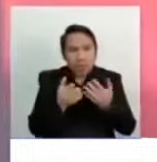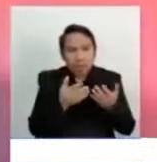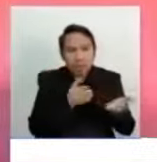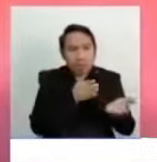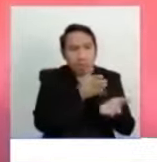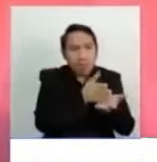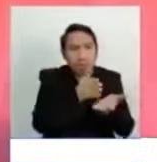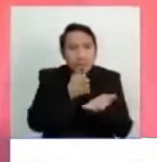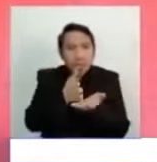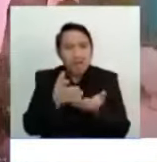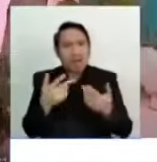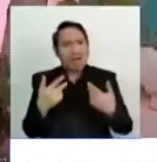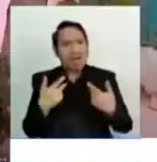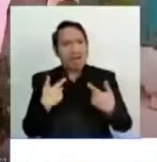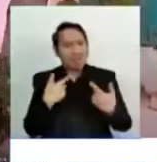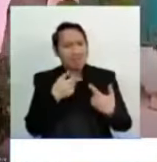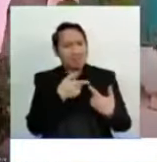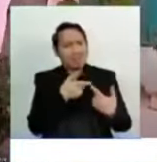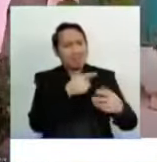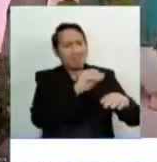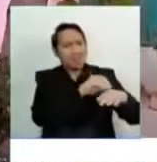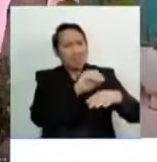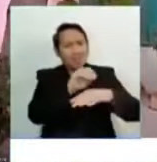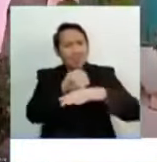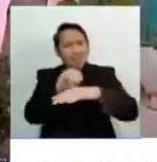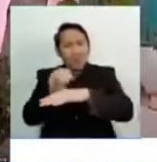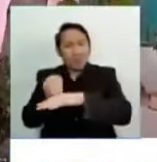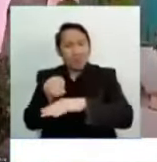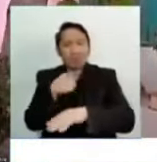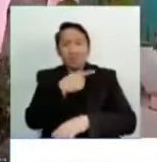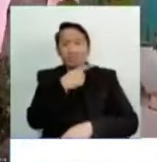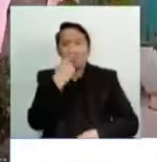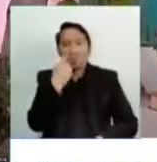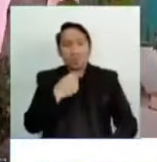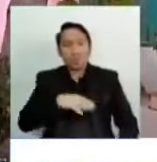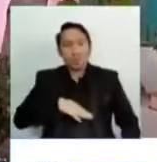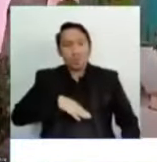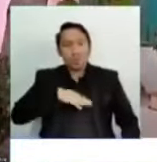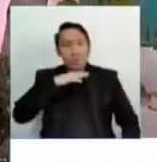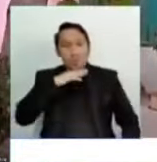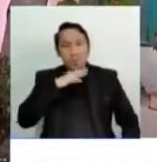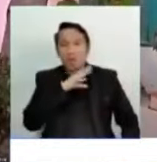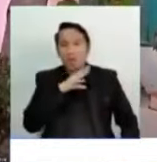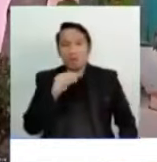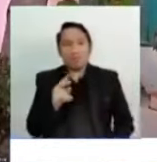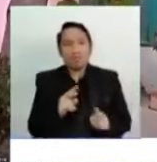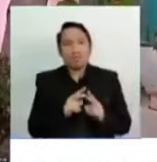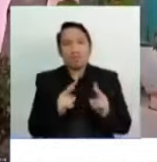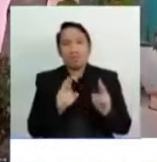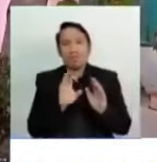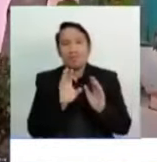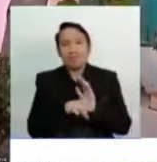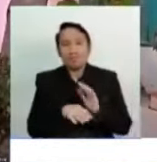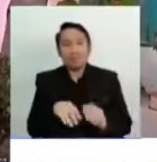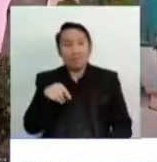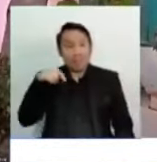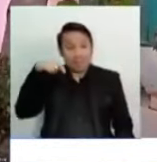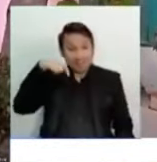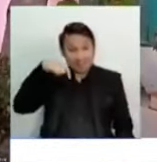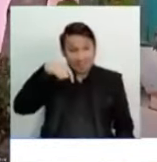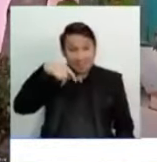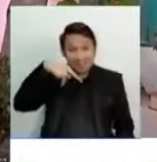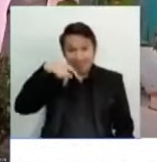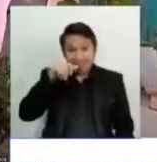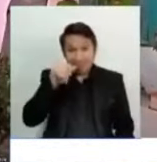ba? Of course. Nakakabusog naman kasi presyong pangmasa pa. I know. At itong Paris sa almusal natin, sobrang trending daw talaga.